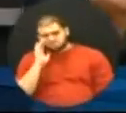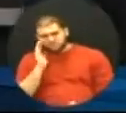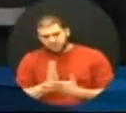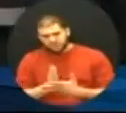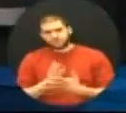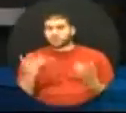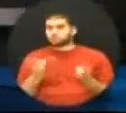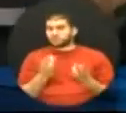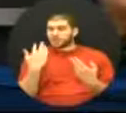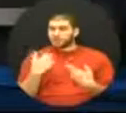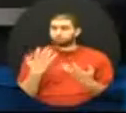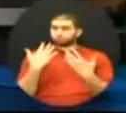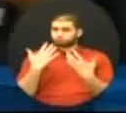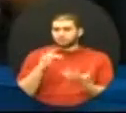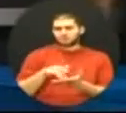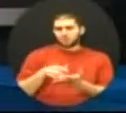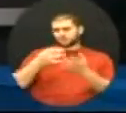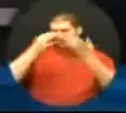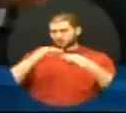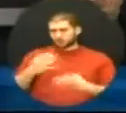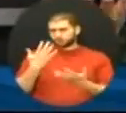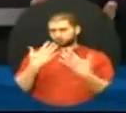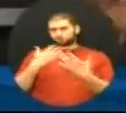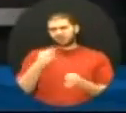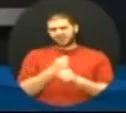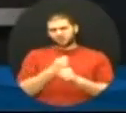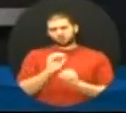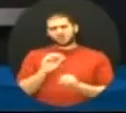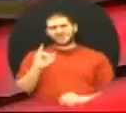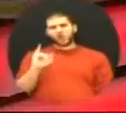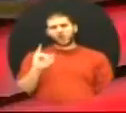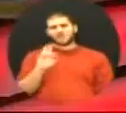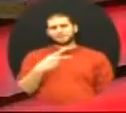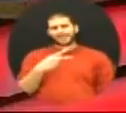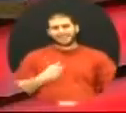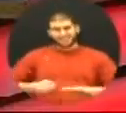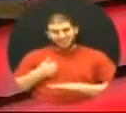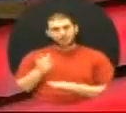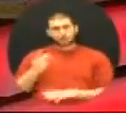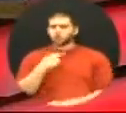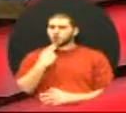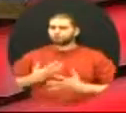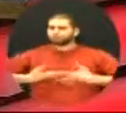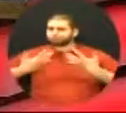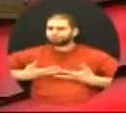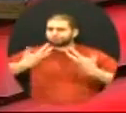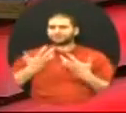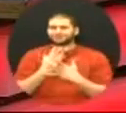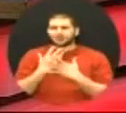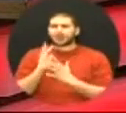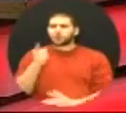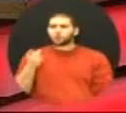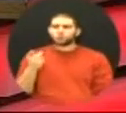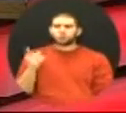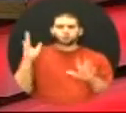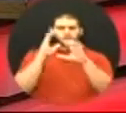לו, ואנחנו כמובן, היה לו את כל המקום ואת כל הכבוד לדבר שם בישיבה שניהל יעקב פרי. קולו נשמע ברמה, על איך הוא תופס